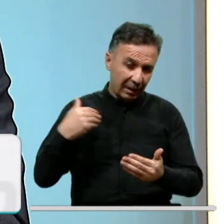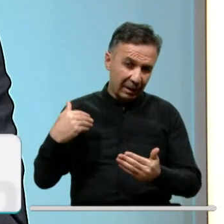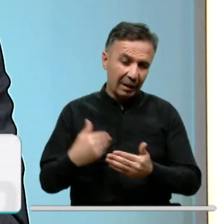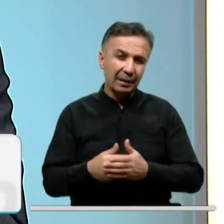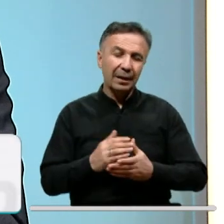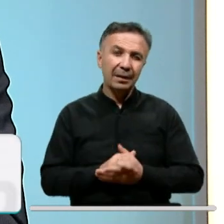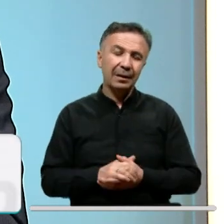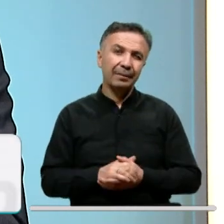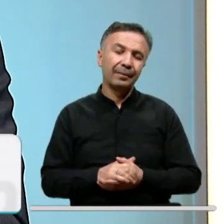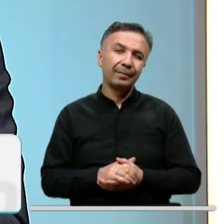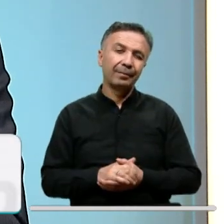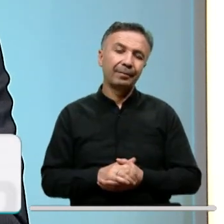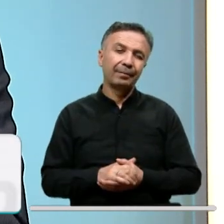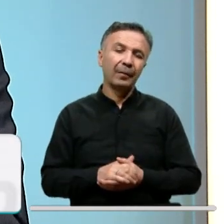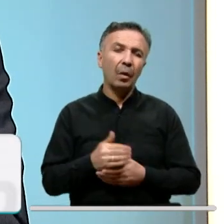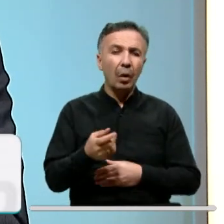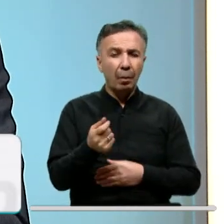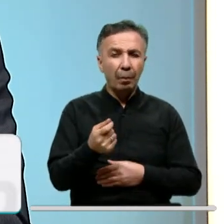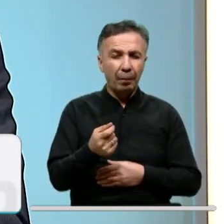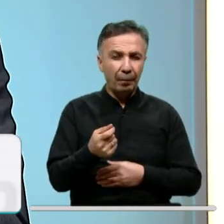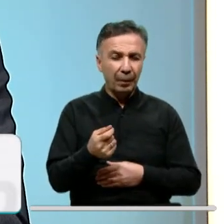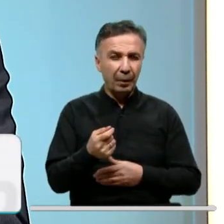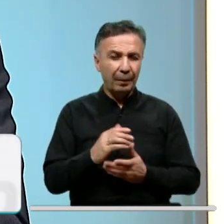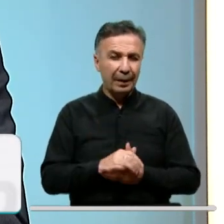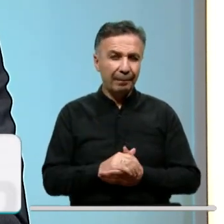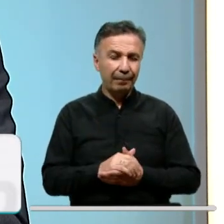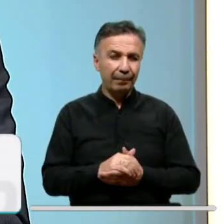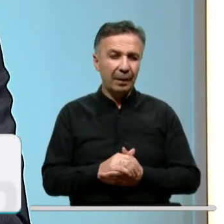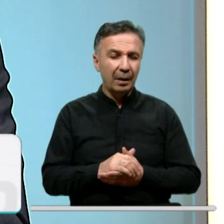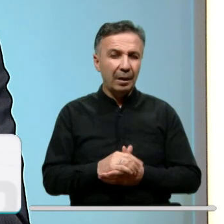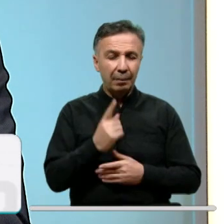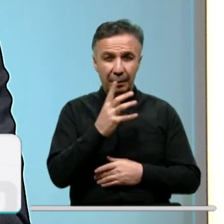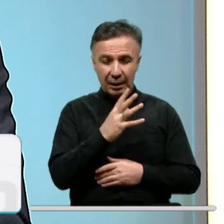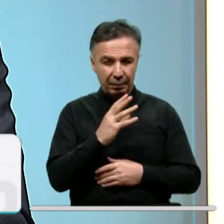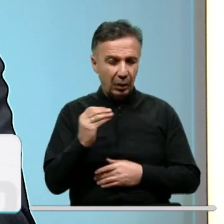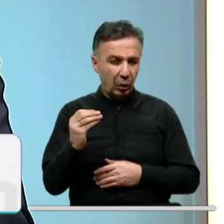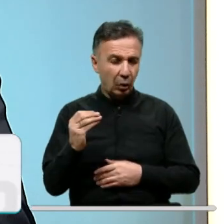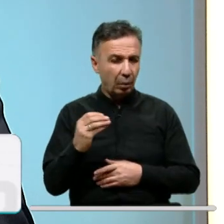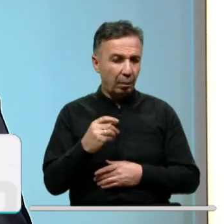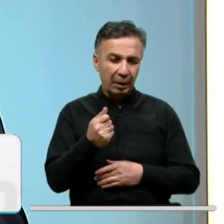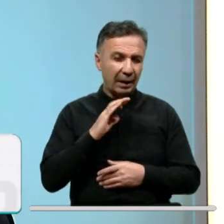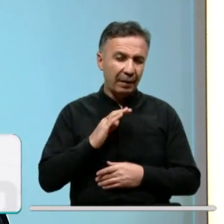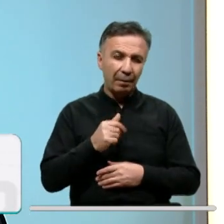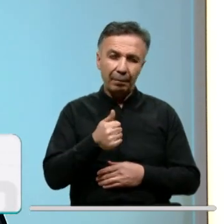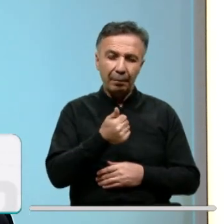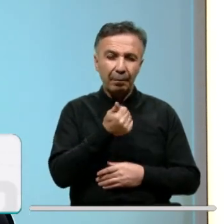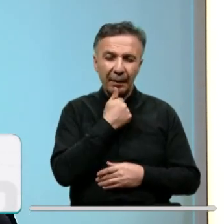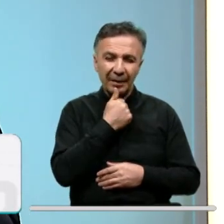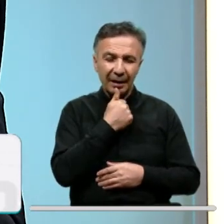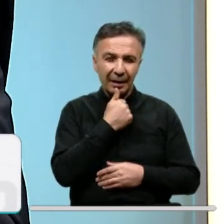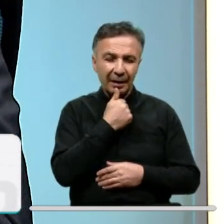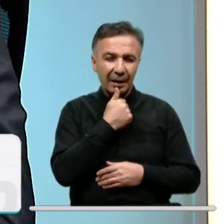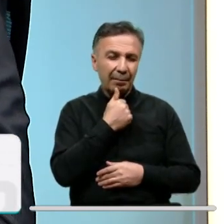yıkım tutan bir meblağ. O meblağa ulaşacak durumu var ama baba da mağdur. Bu çelişki